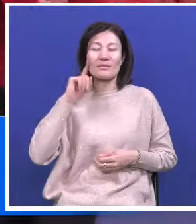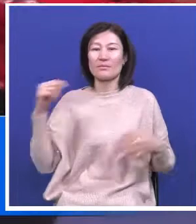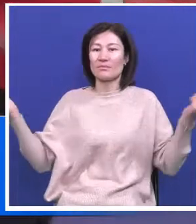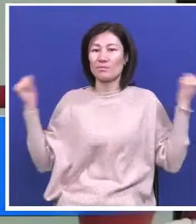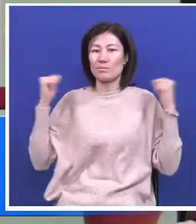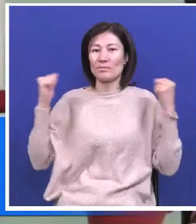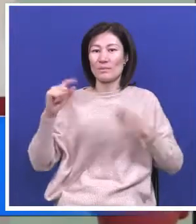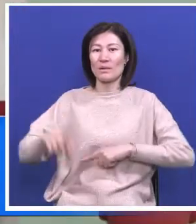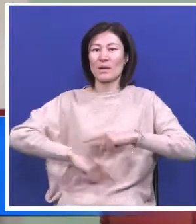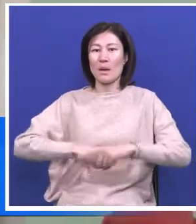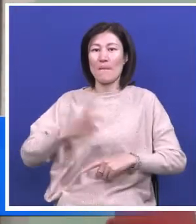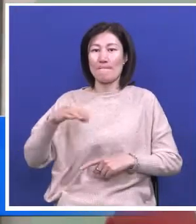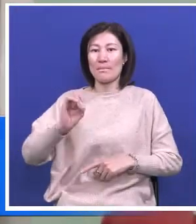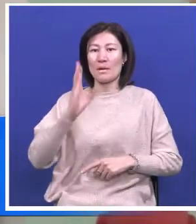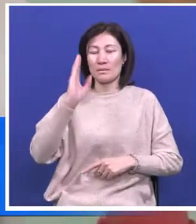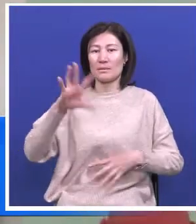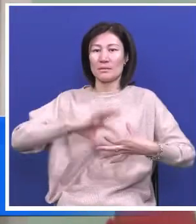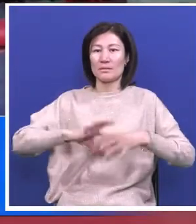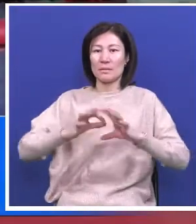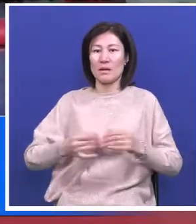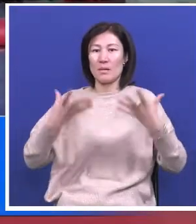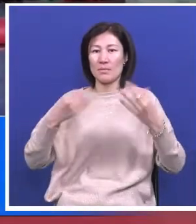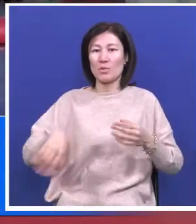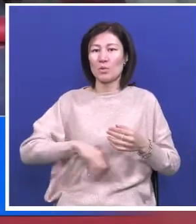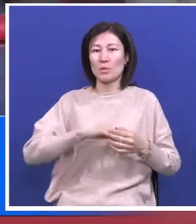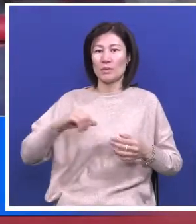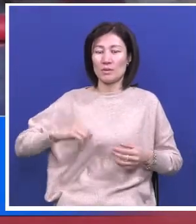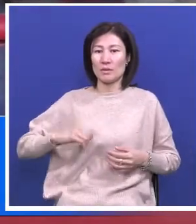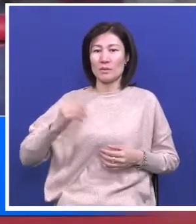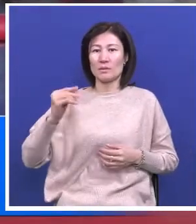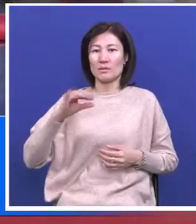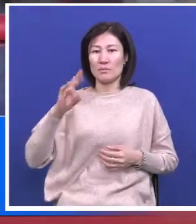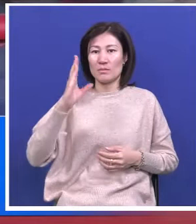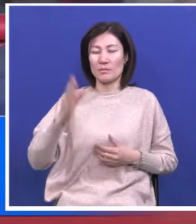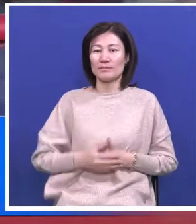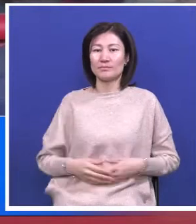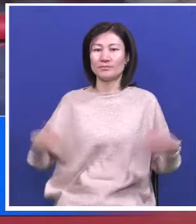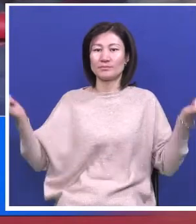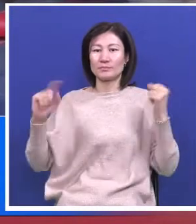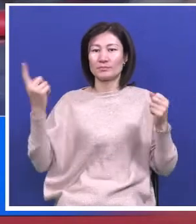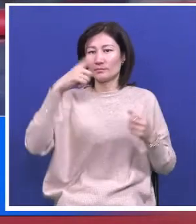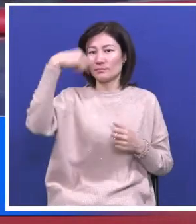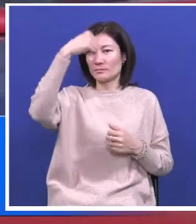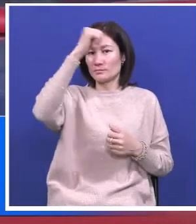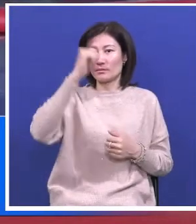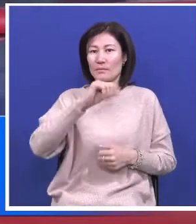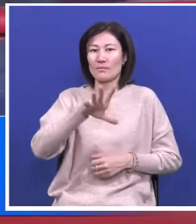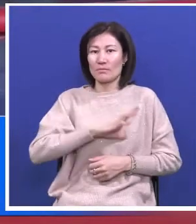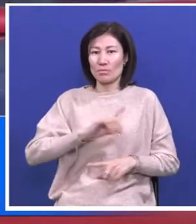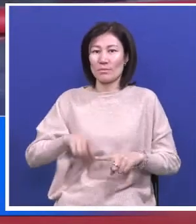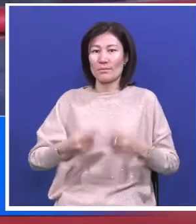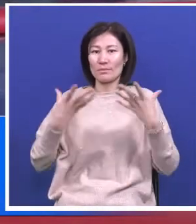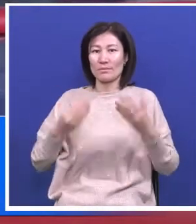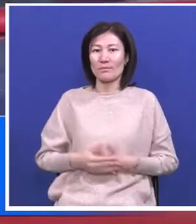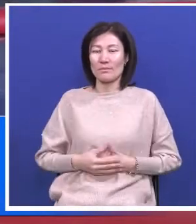сенімді ақтап, болашақта чемпион боламын дейді. Мен осы спортқа келіп жатқаныма уже бір ай болды. Мен бұл